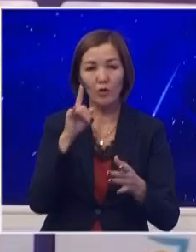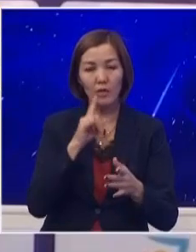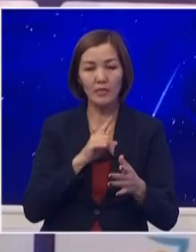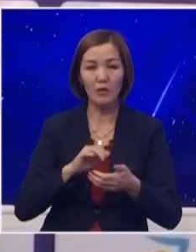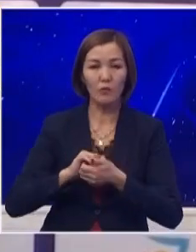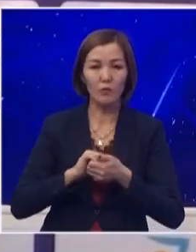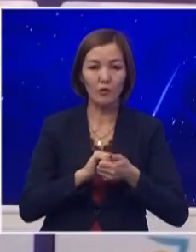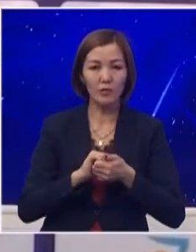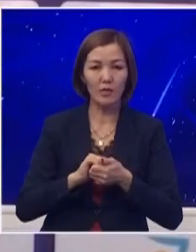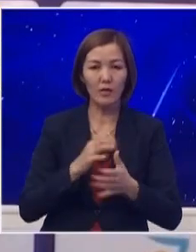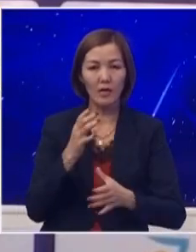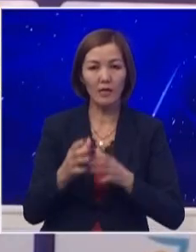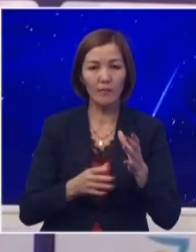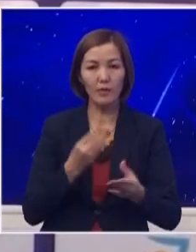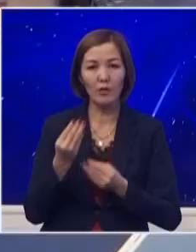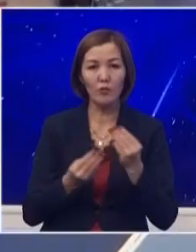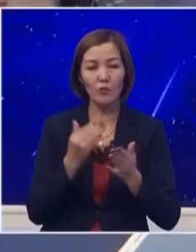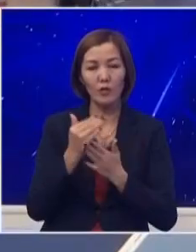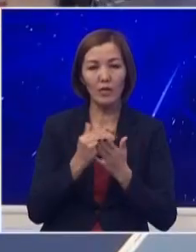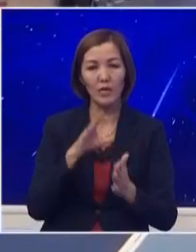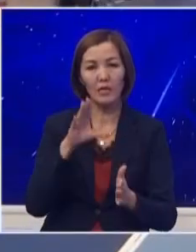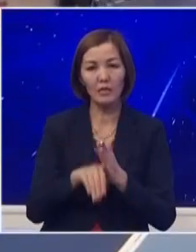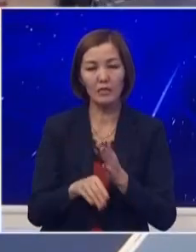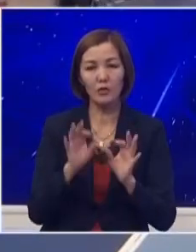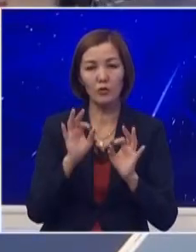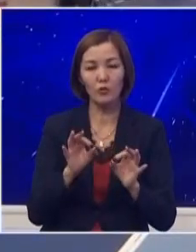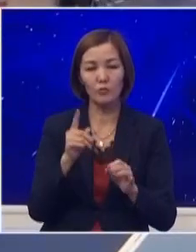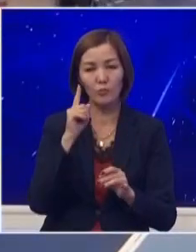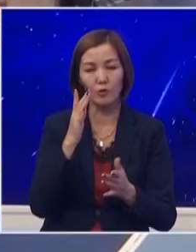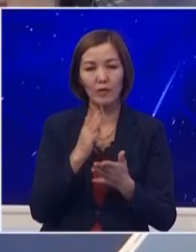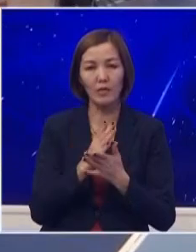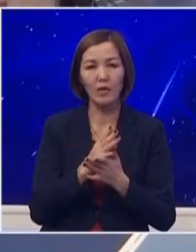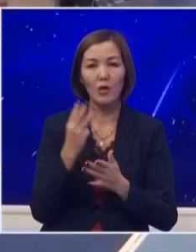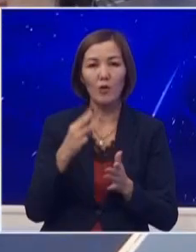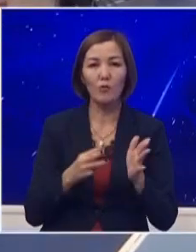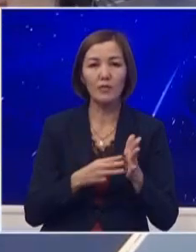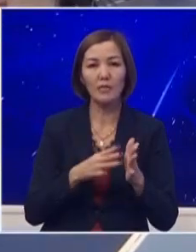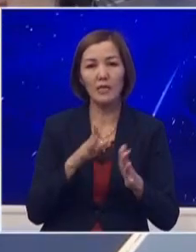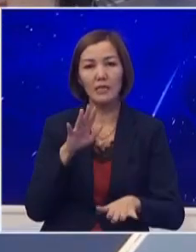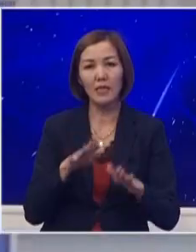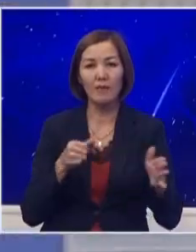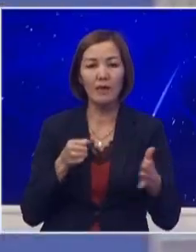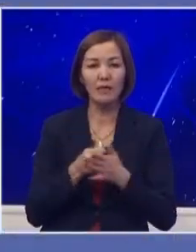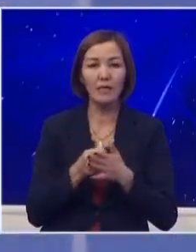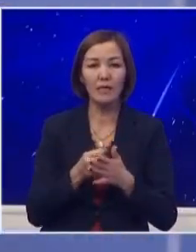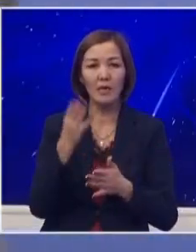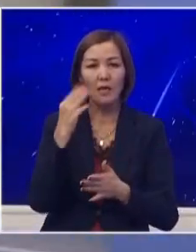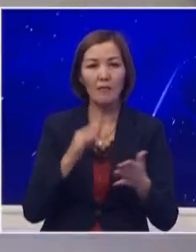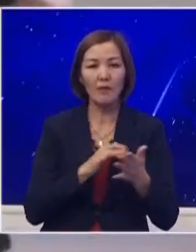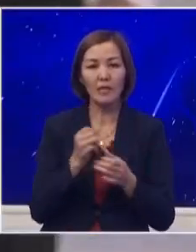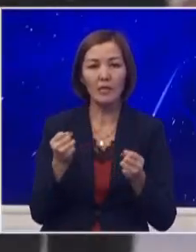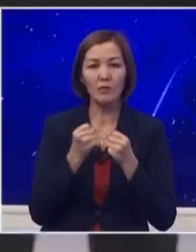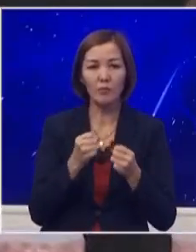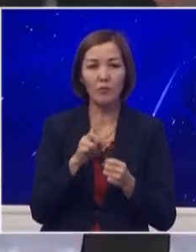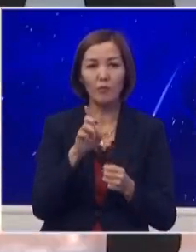брендіміз олимпиадалық ойындарға кірсе. Облыстық турнирдің қорытындысы бойынша 38 келіге дейінгі салмақ дәрежесінде Алматы қаласының